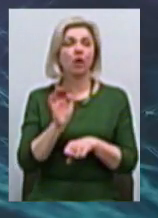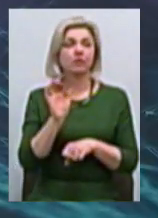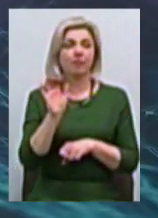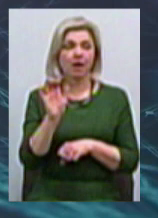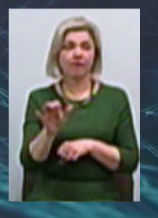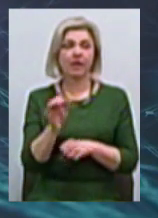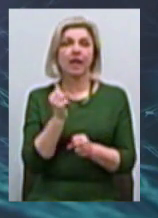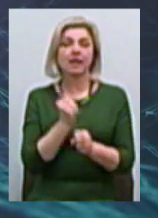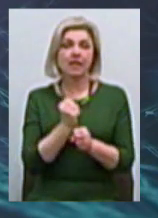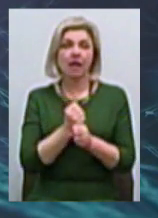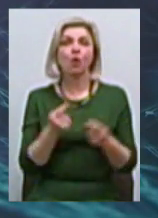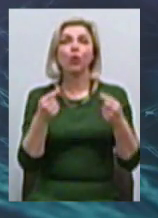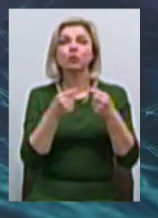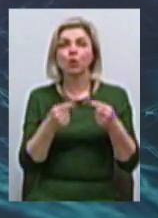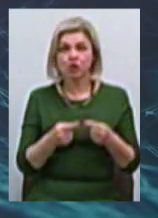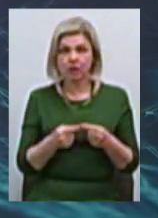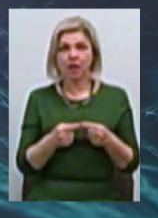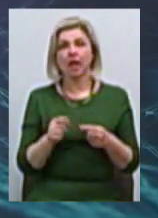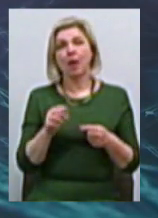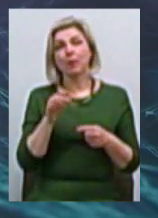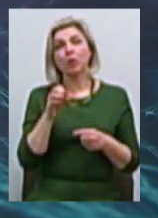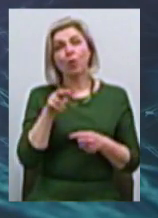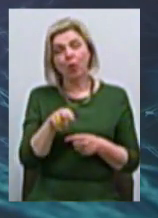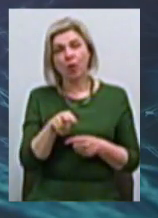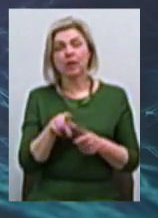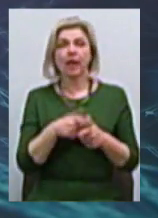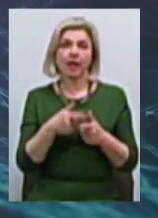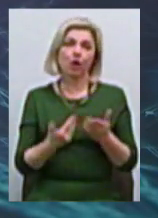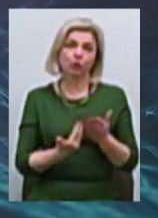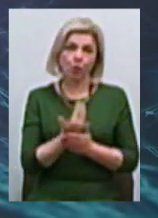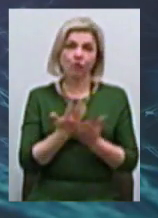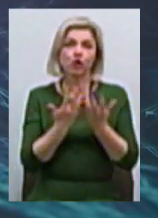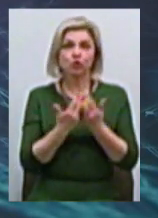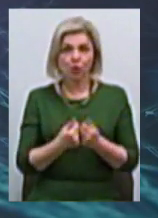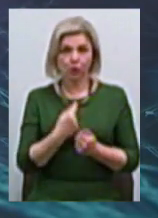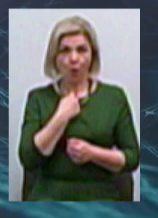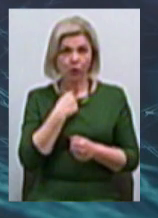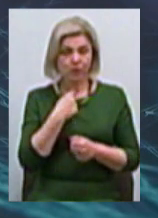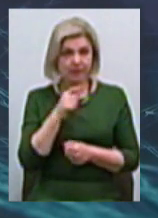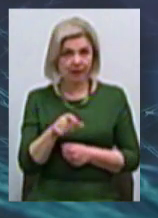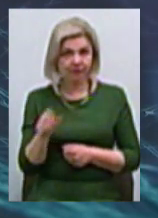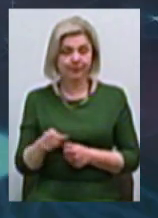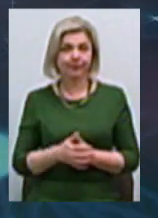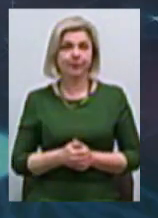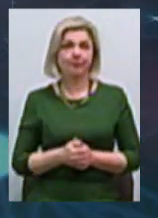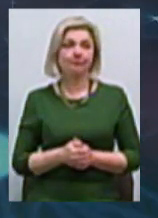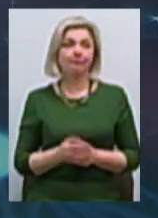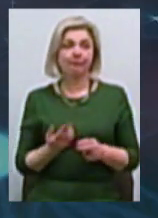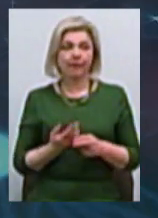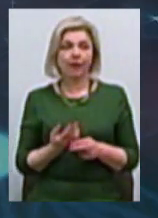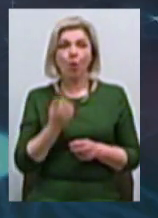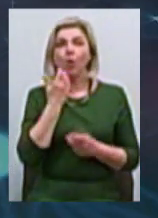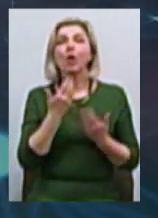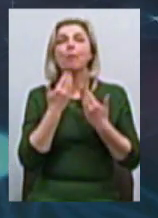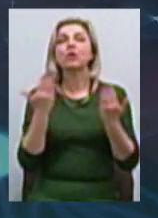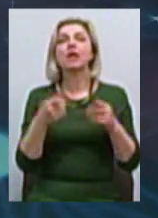отправить делать уточенный протокол или новый педрахунок голосов. И это... Когда в останнее